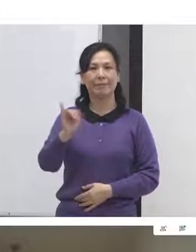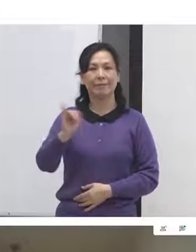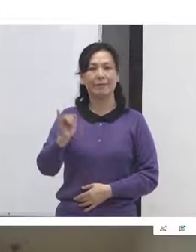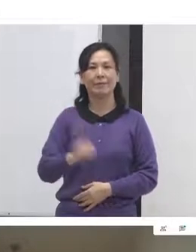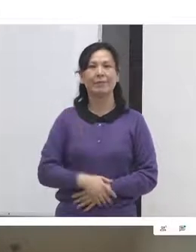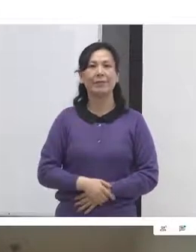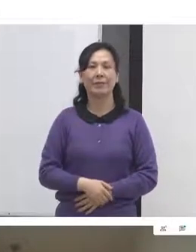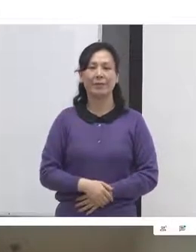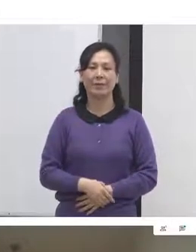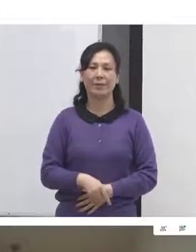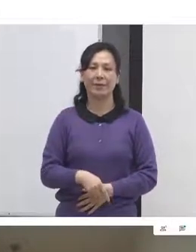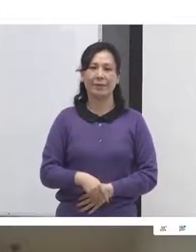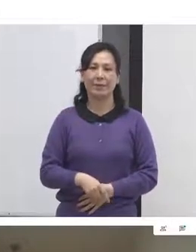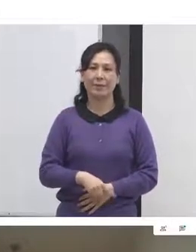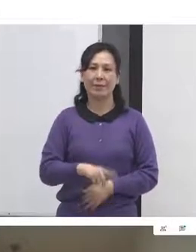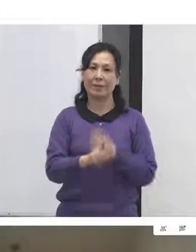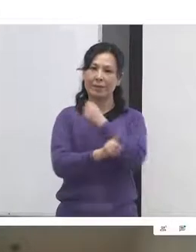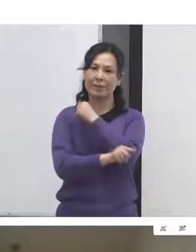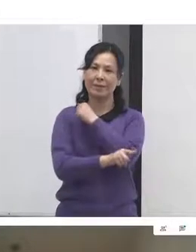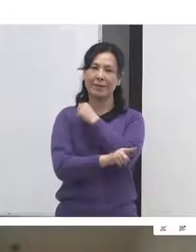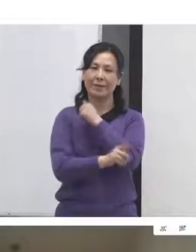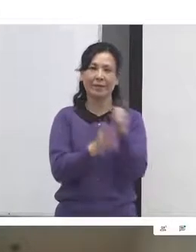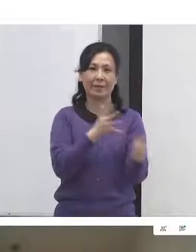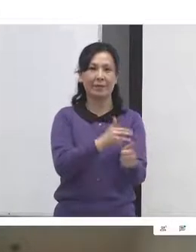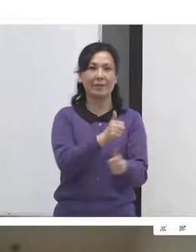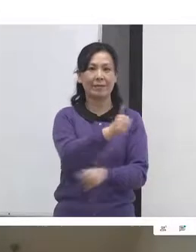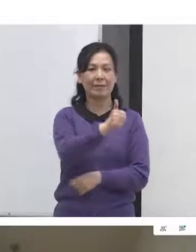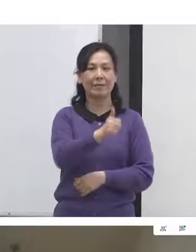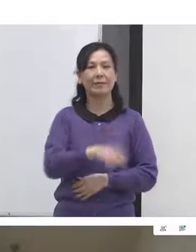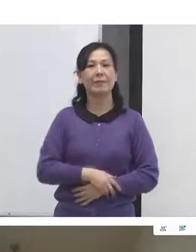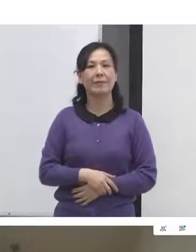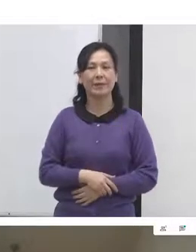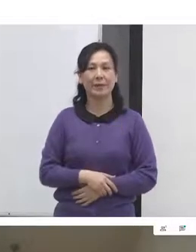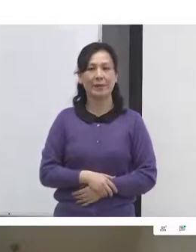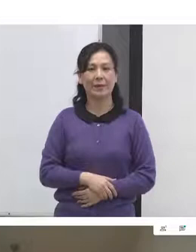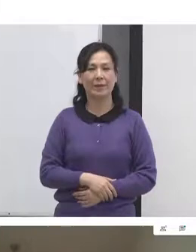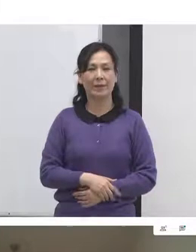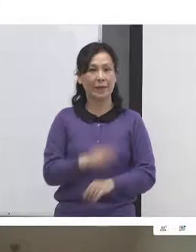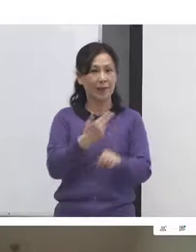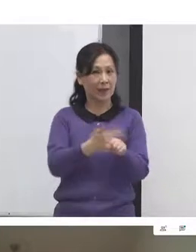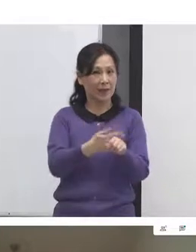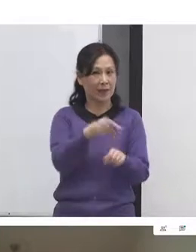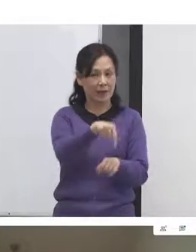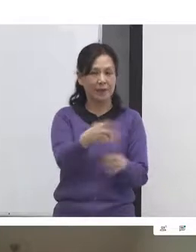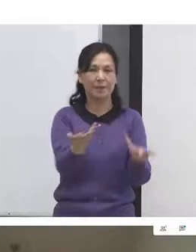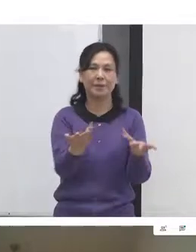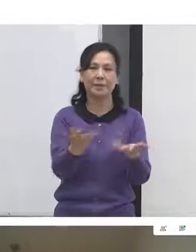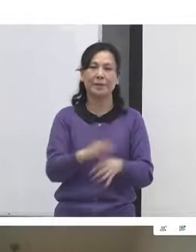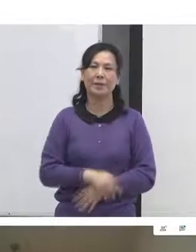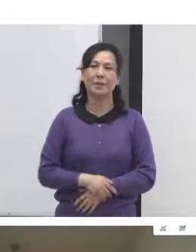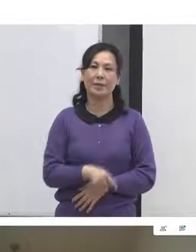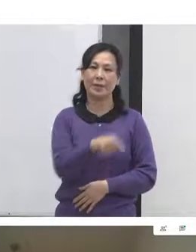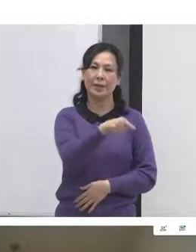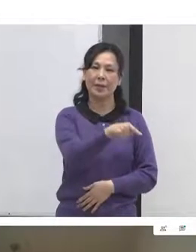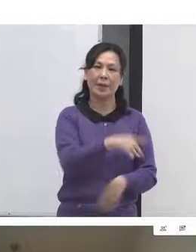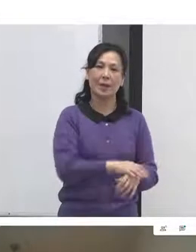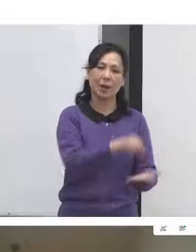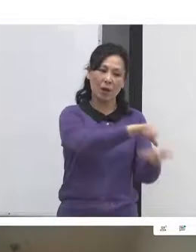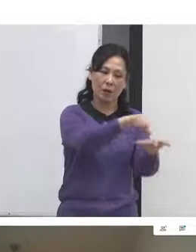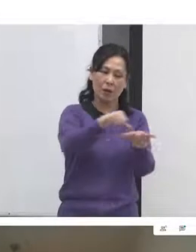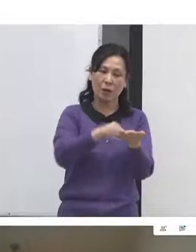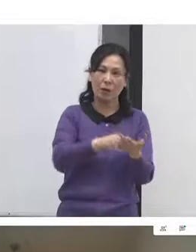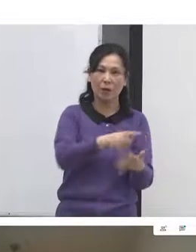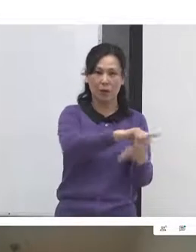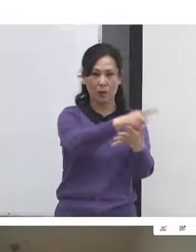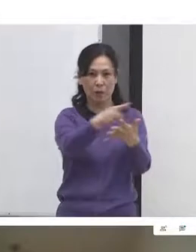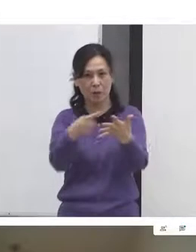一下 business model。那最后一个问题就是回到，就是说，请问东坡技术面的问题，就是产销履历的资料规模想必会持续